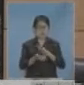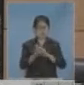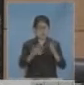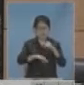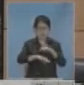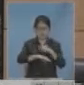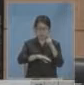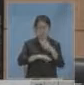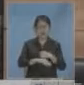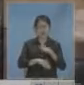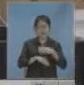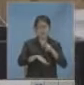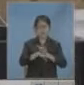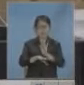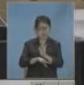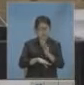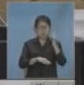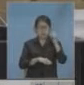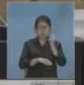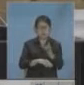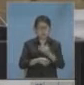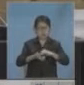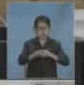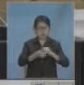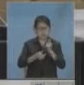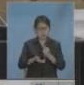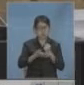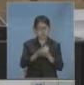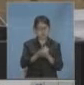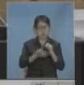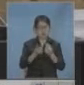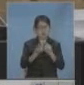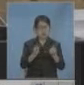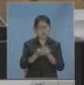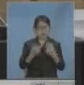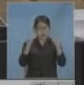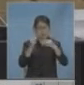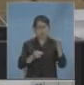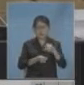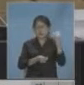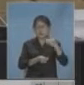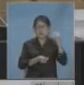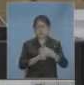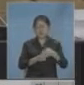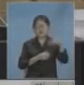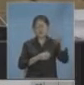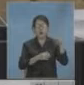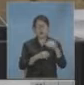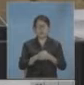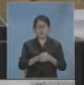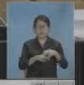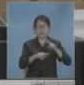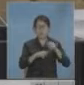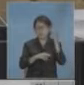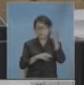ก็ขอความร่วมมือกันนะวันนี้มันจะต้องช่วยกันแล้วครับแต่ว่าท่านนายกก็มาทุกวันฮะเดินอยู่รอบๆสภาเนี่ยนั่